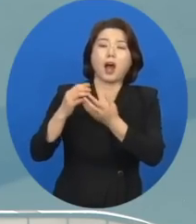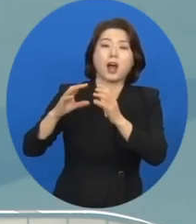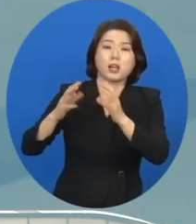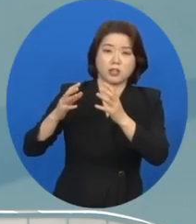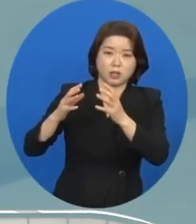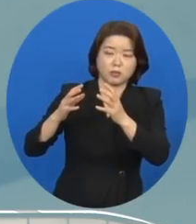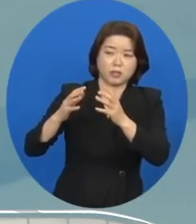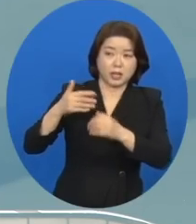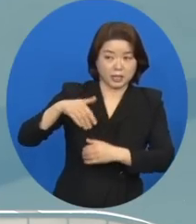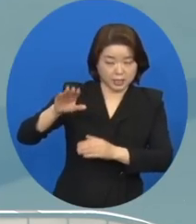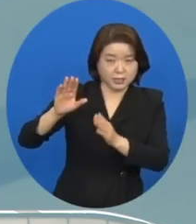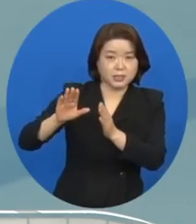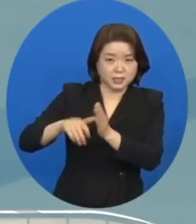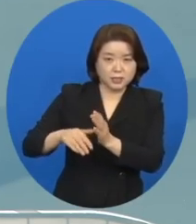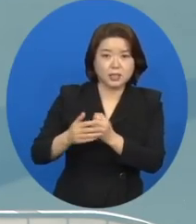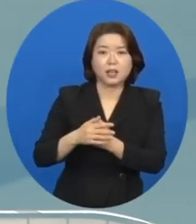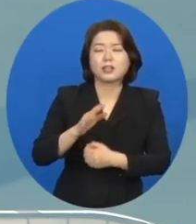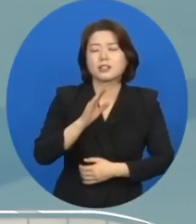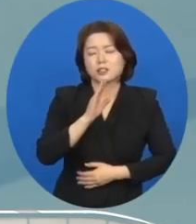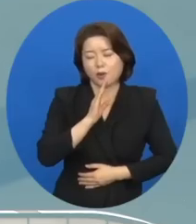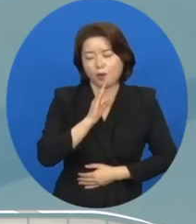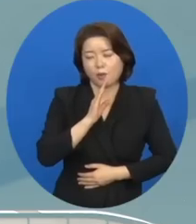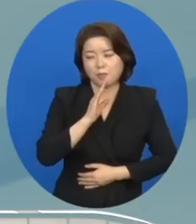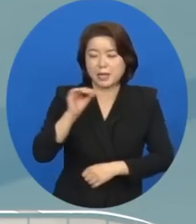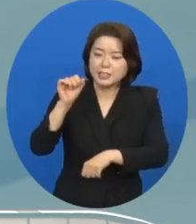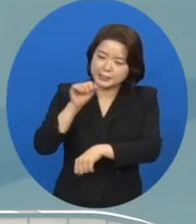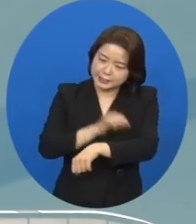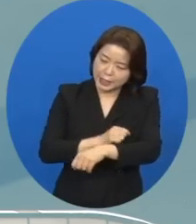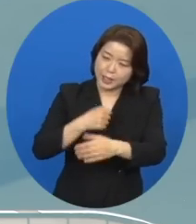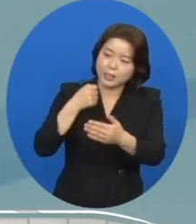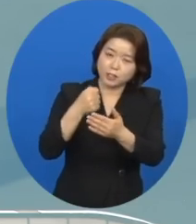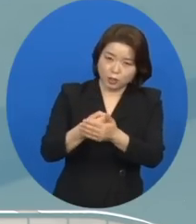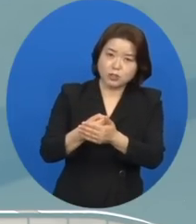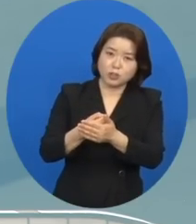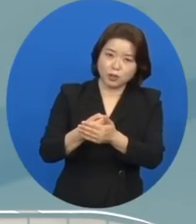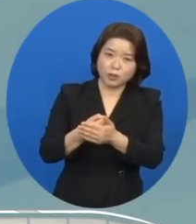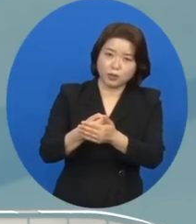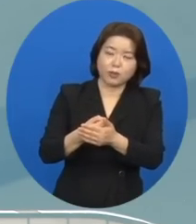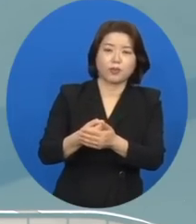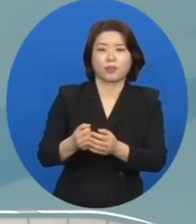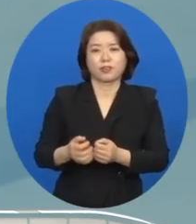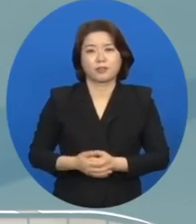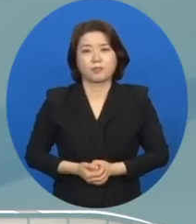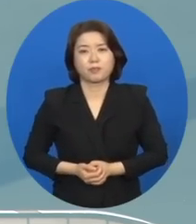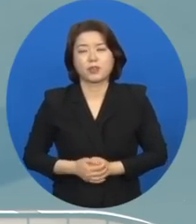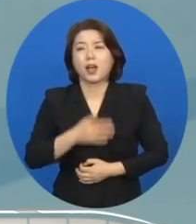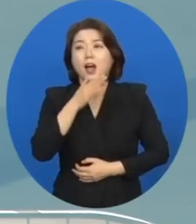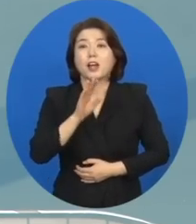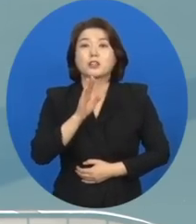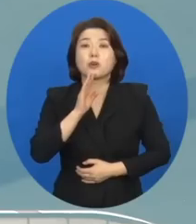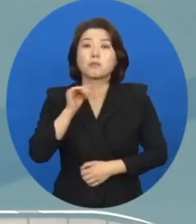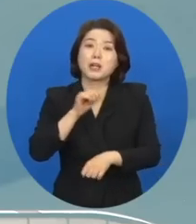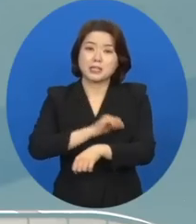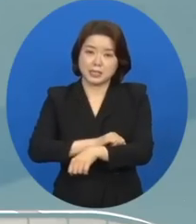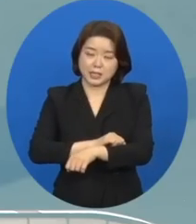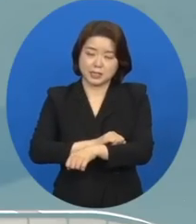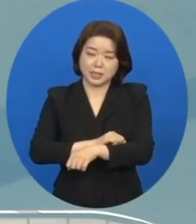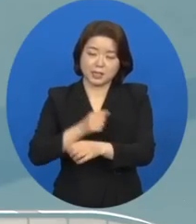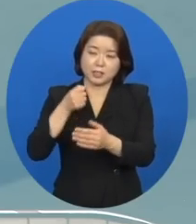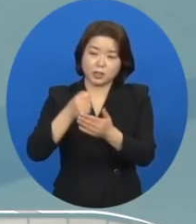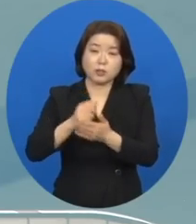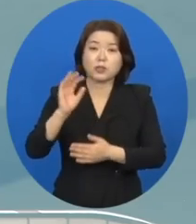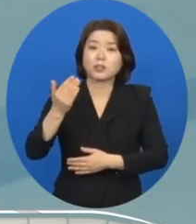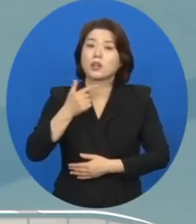나라에 갔을 때에 정말 잘한 결정입니까? 아, 너무 잘했다라는 결정이 되기를